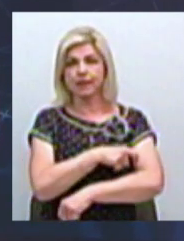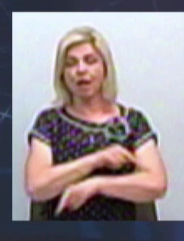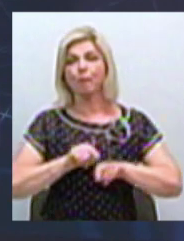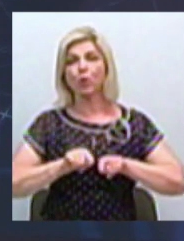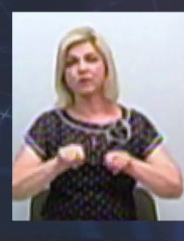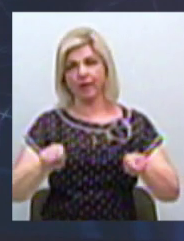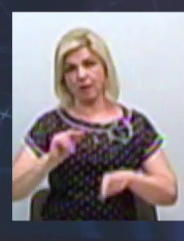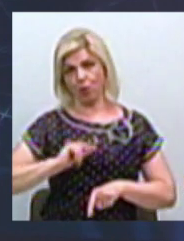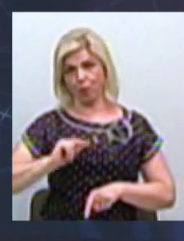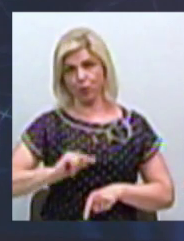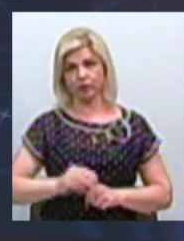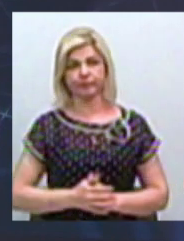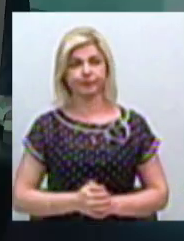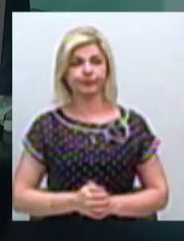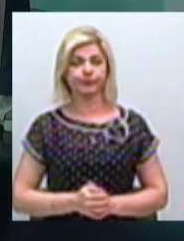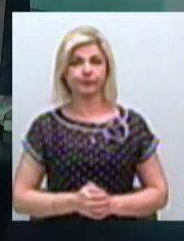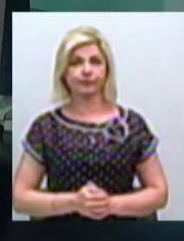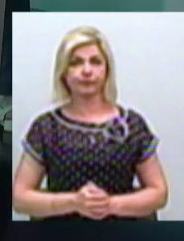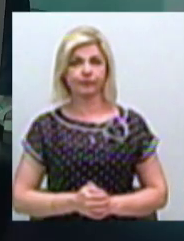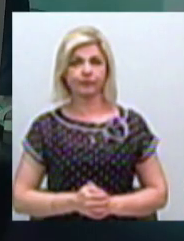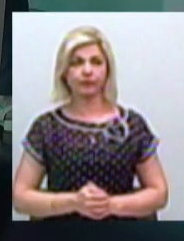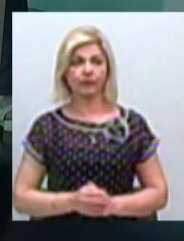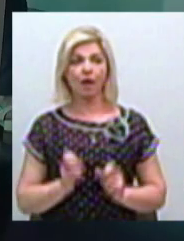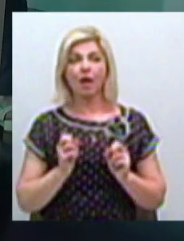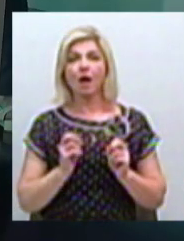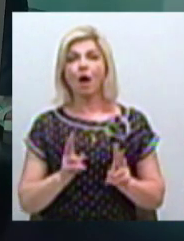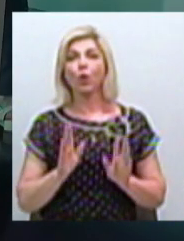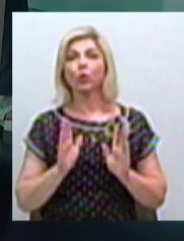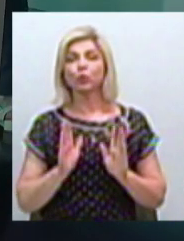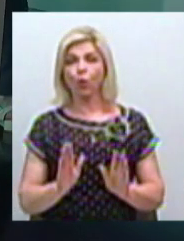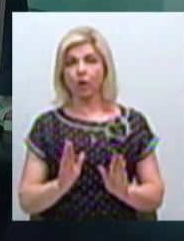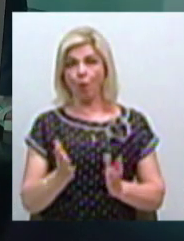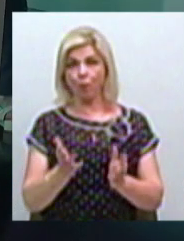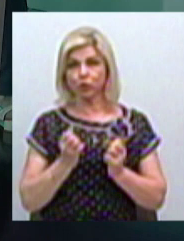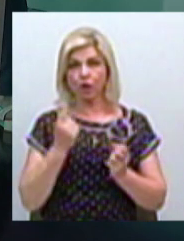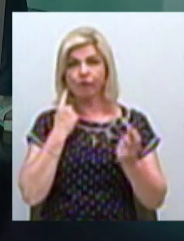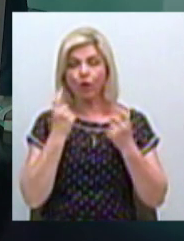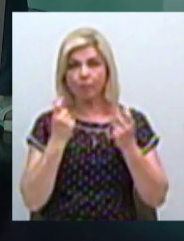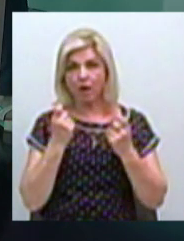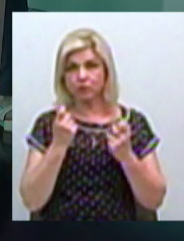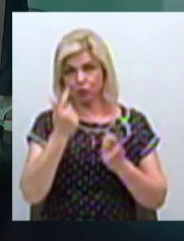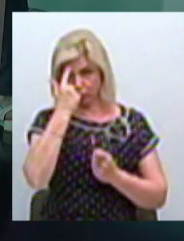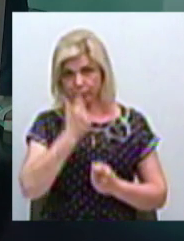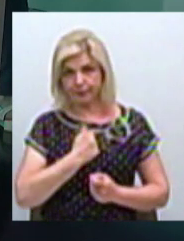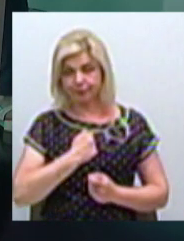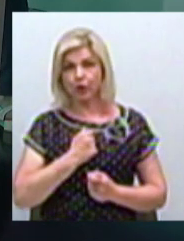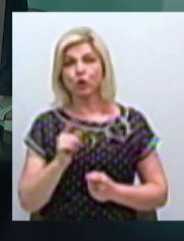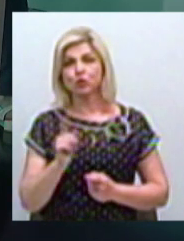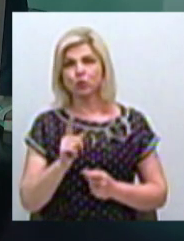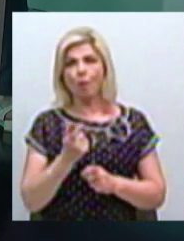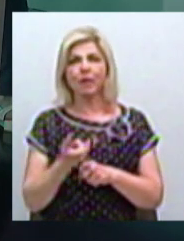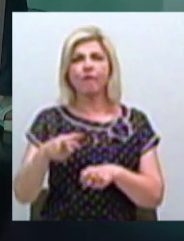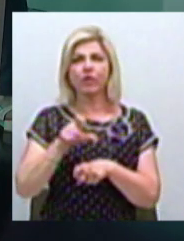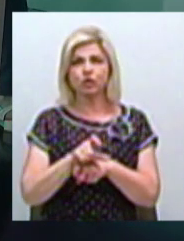роботи. Будь ласка. Ну, як тільки получаємо інформацію о том, що превышення